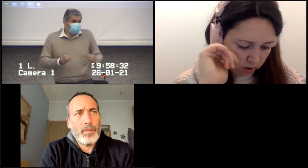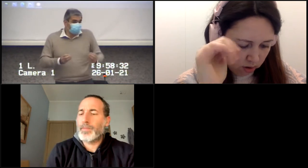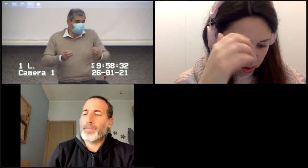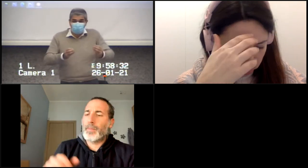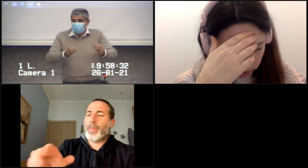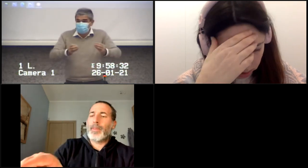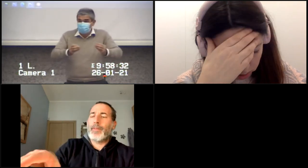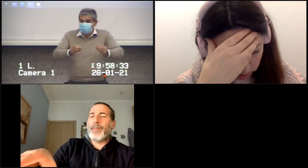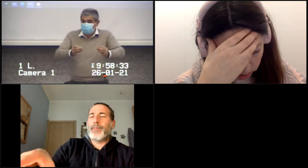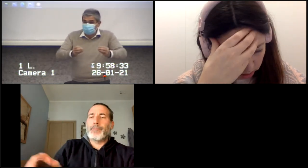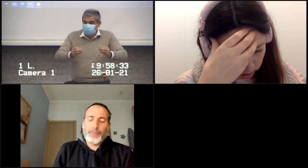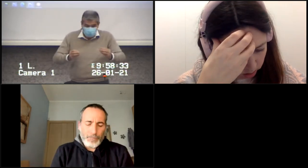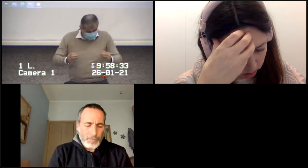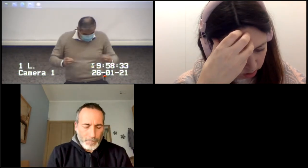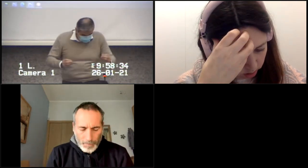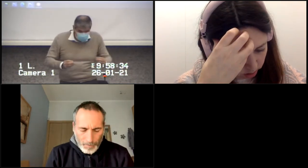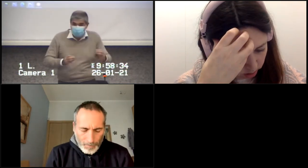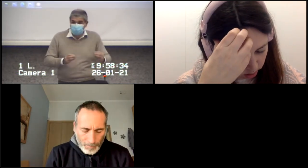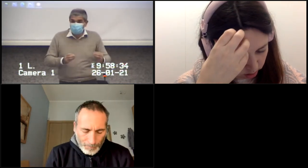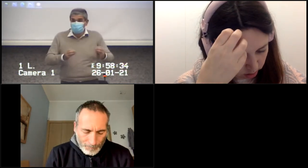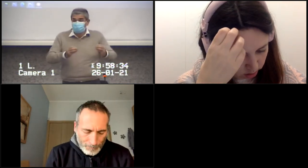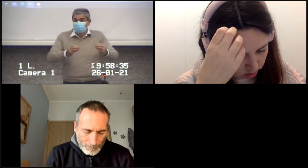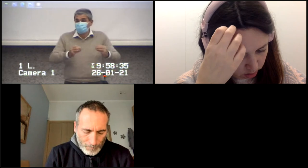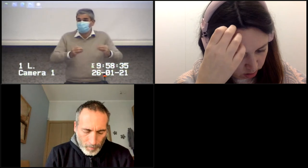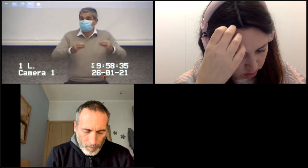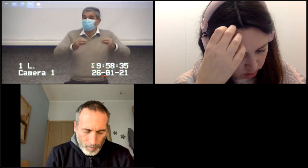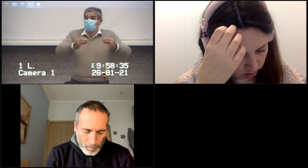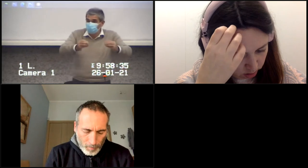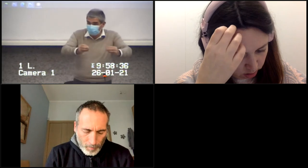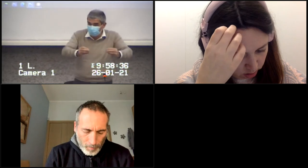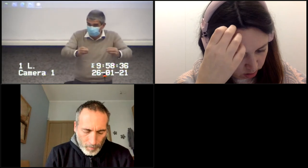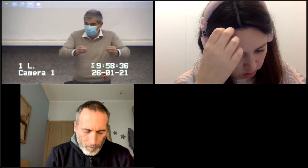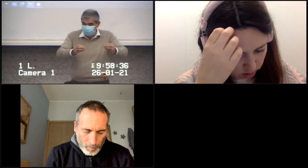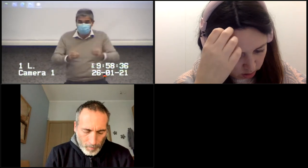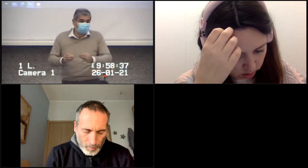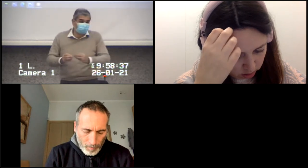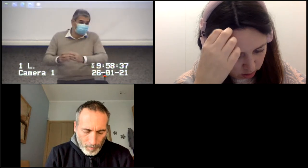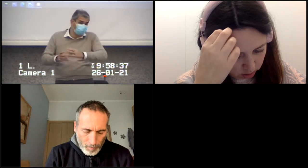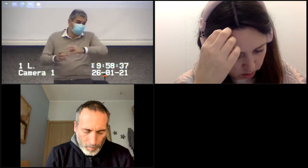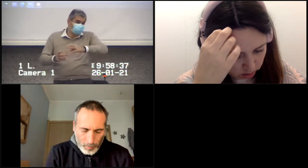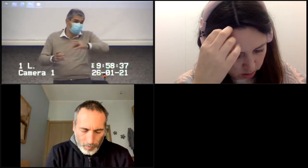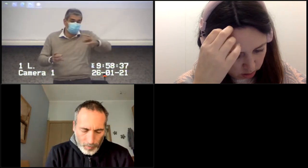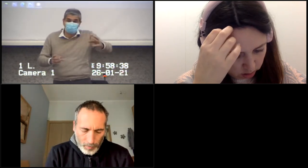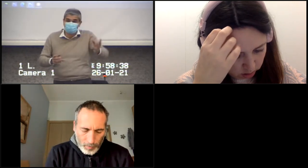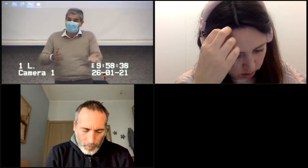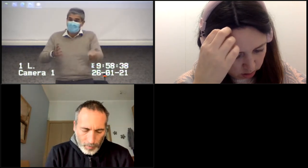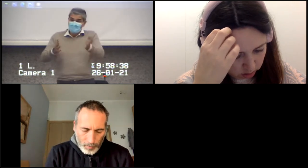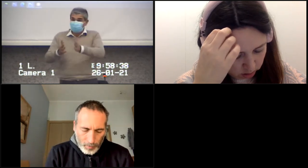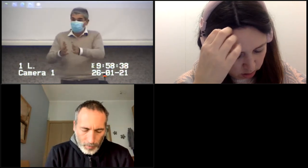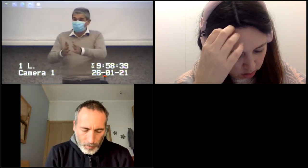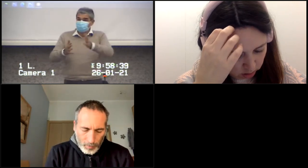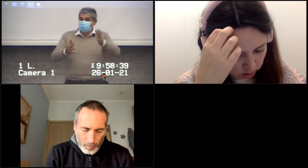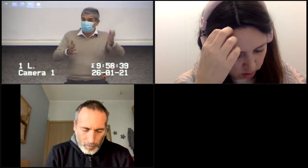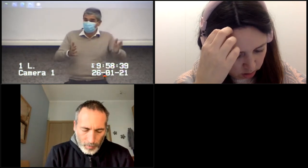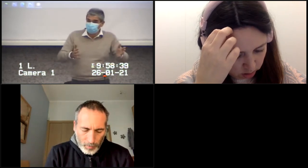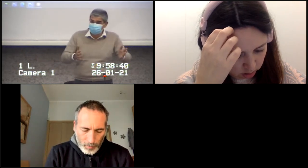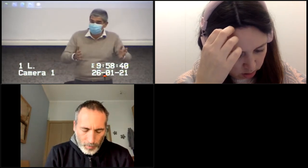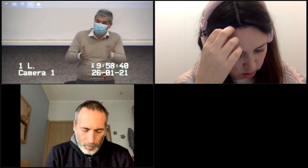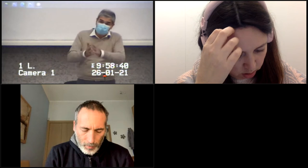si sposterebbe semplicemente di qualche centinaio di metri un po' più a nord, però sarebbe sempre sul limite